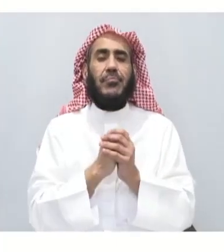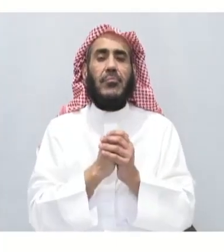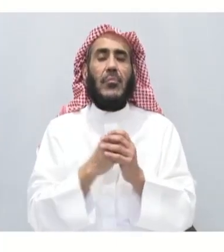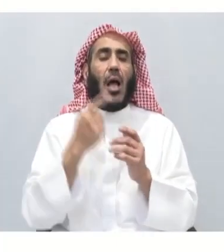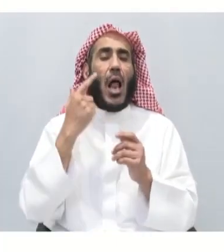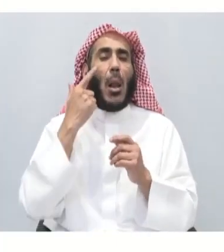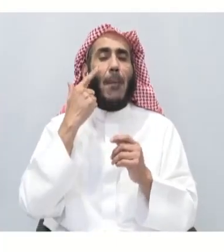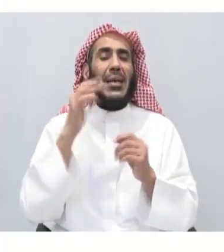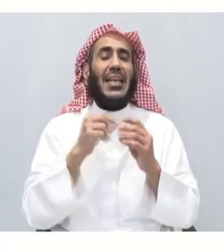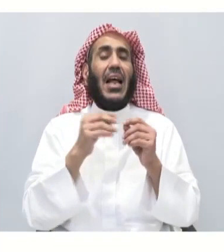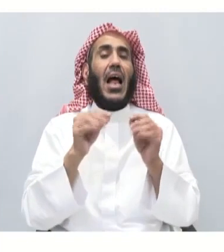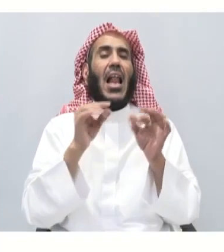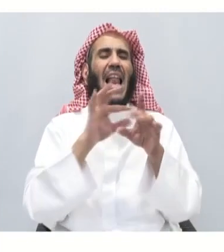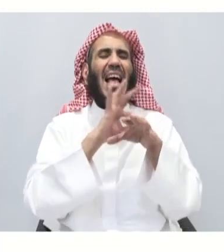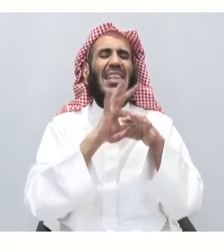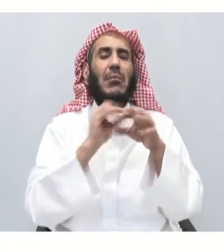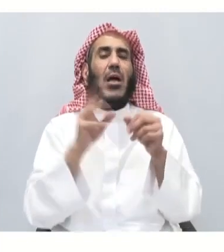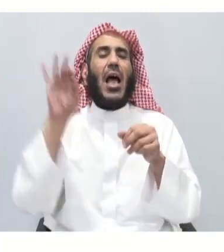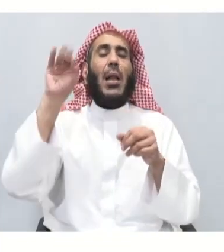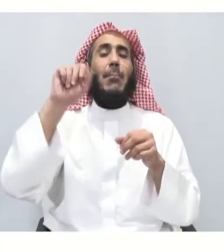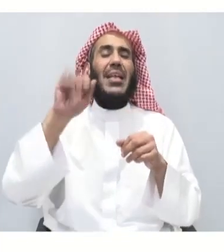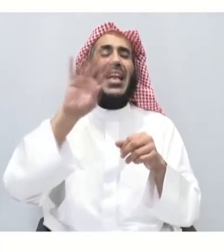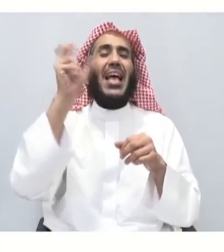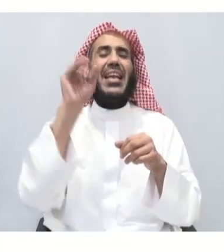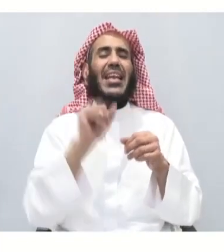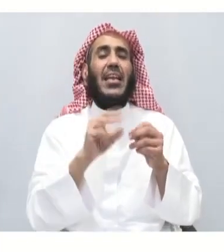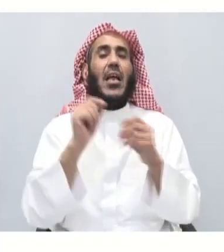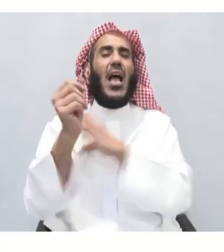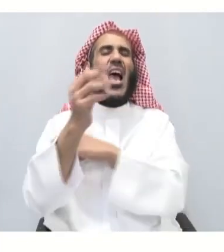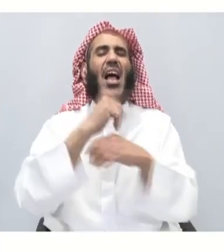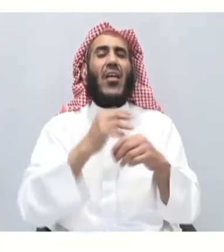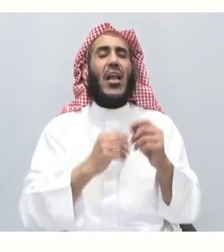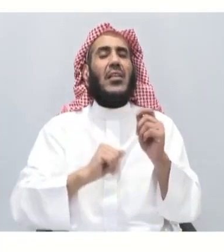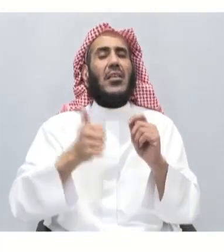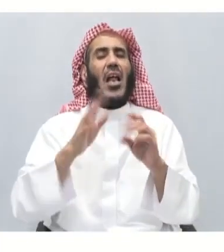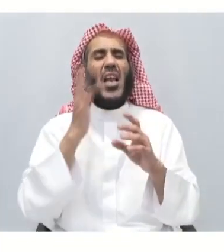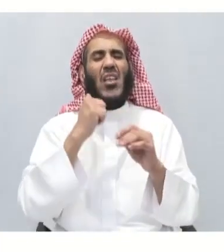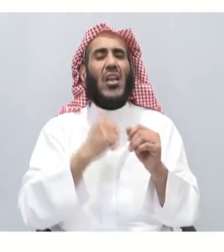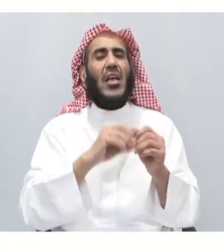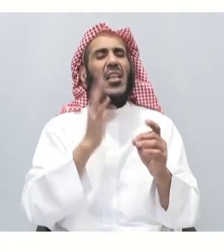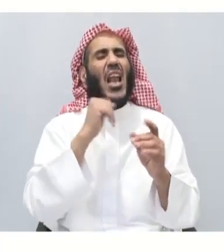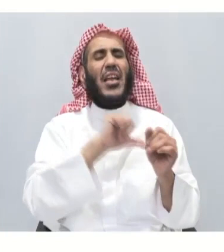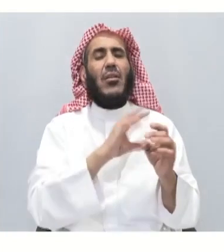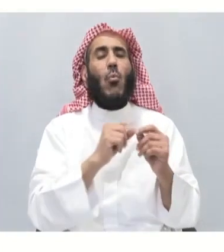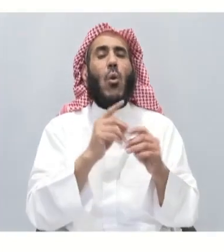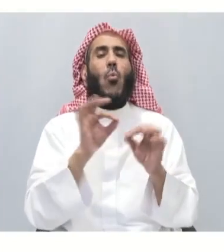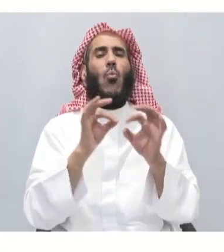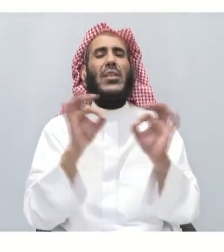البشره الادمه الميلانين العضلات الاراديه العضلات اللا اراديه